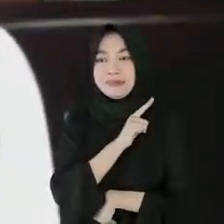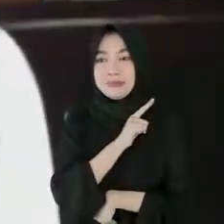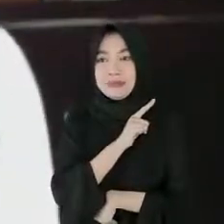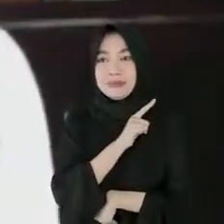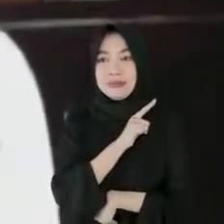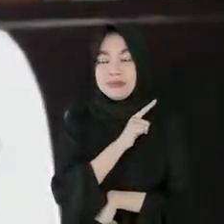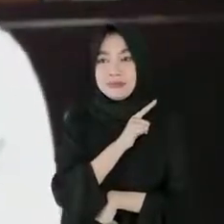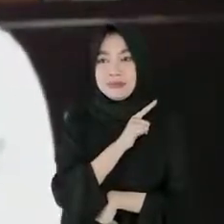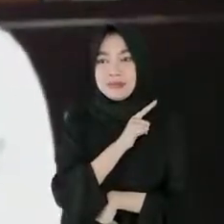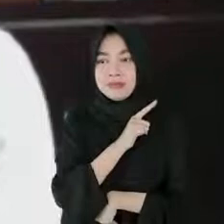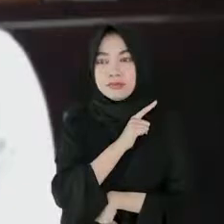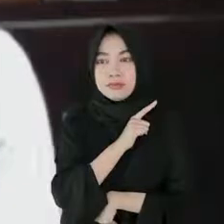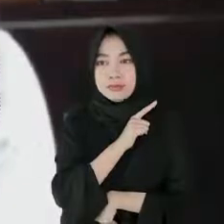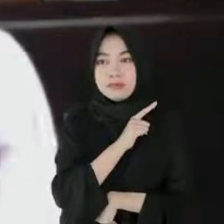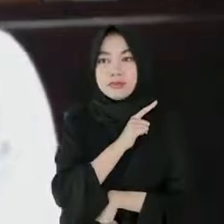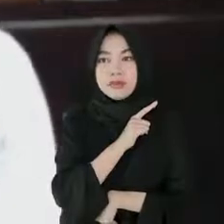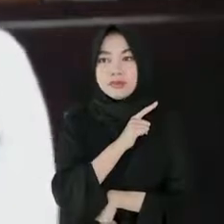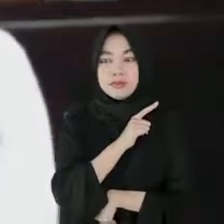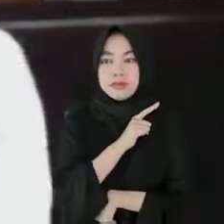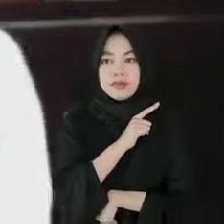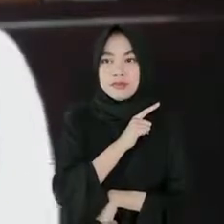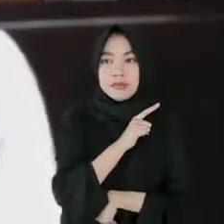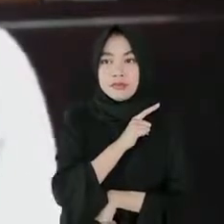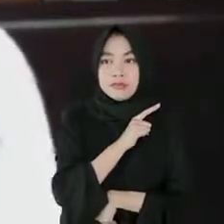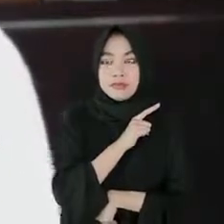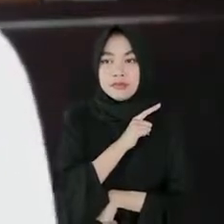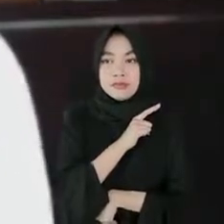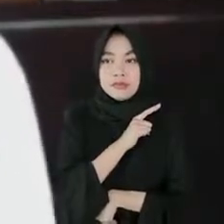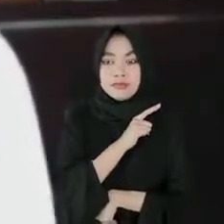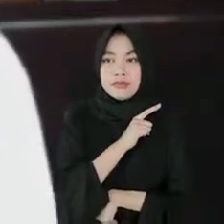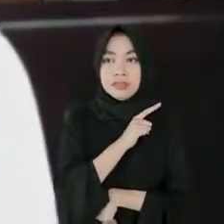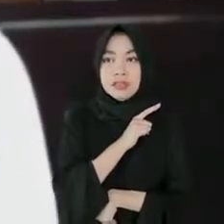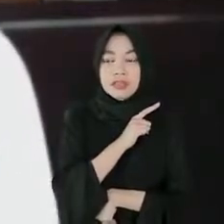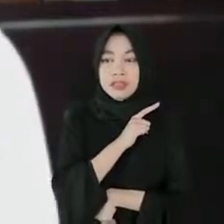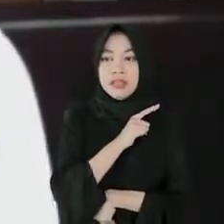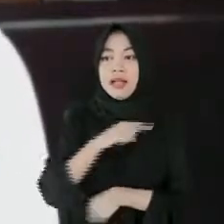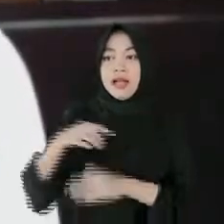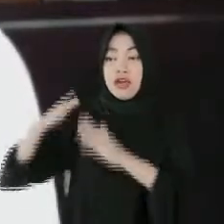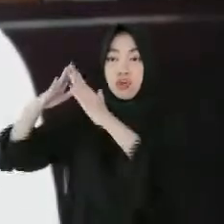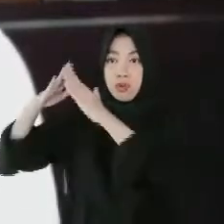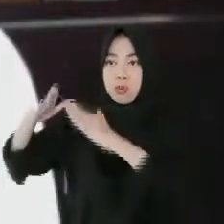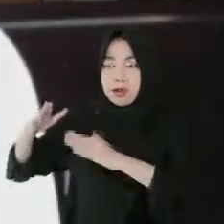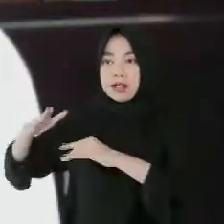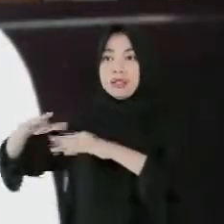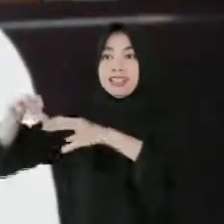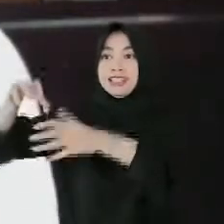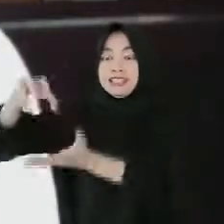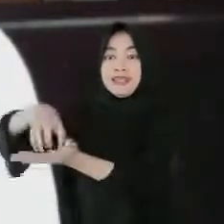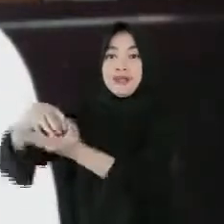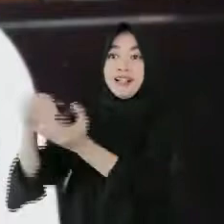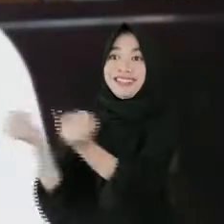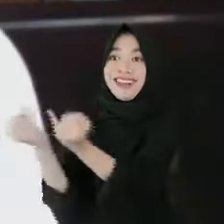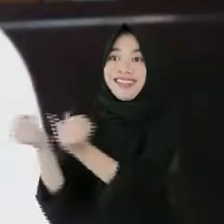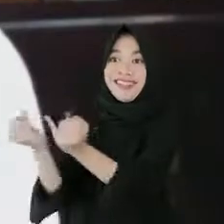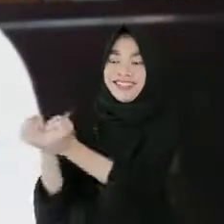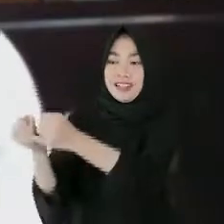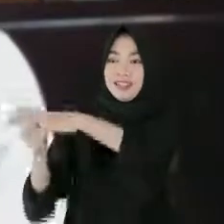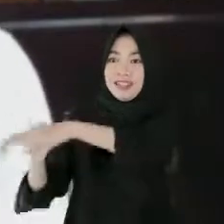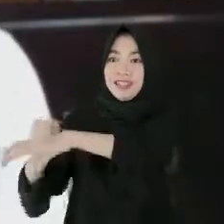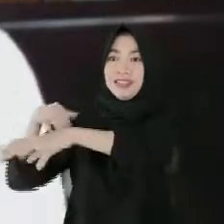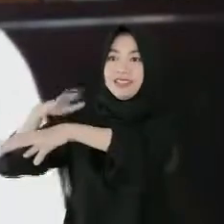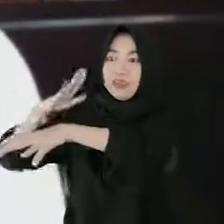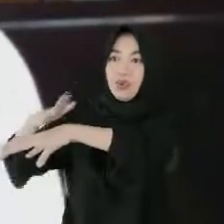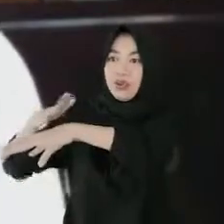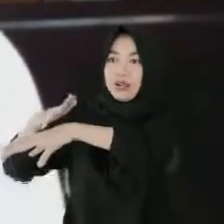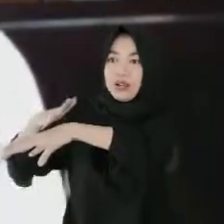innofin of itu dari rumah ke tempat apa video kalau istilah kayak maksudnya dari mengatakan Babel sistem